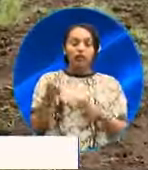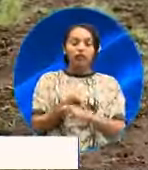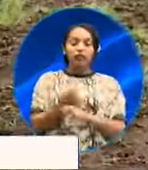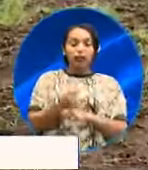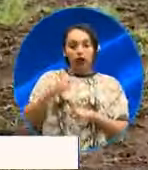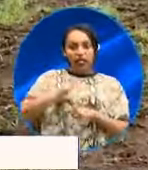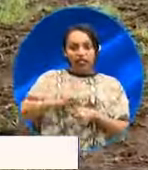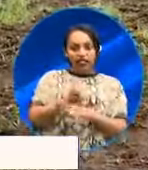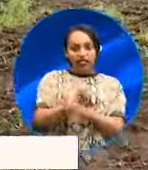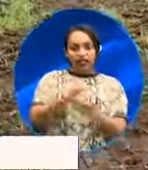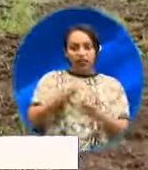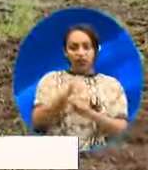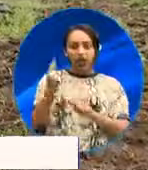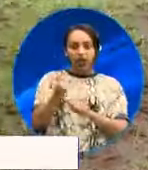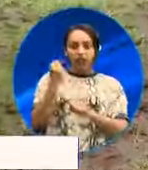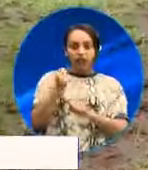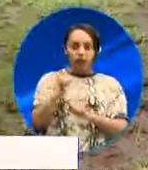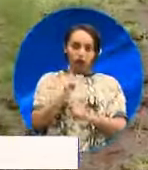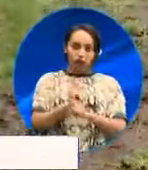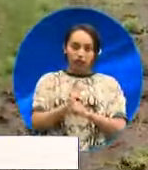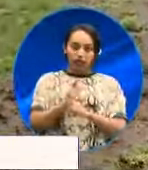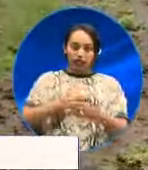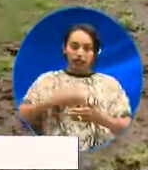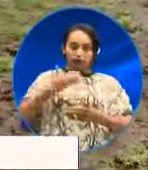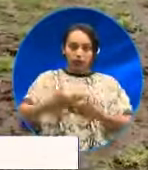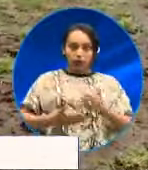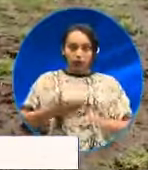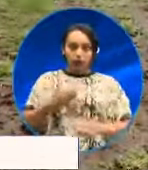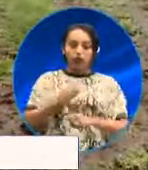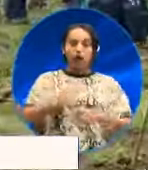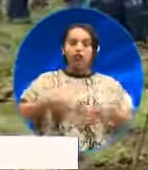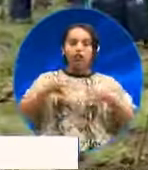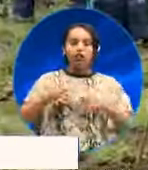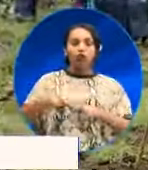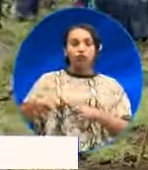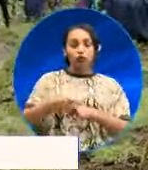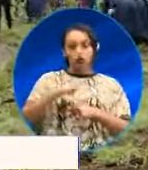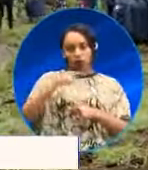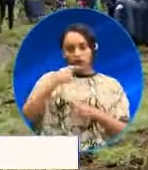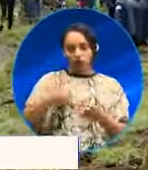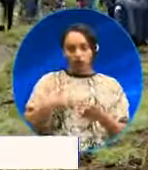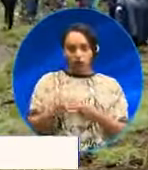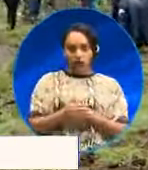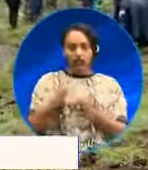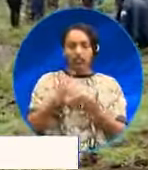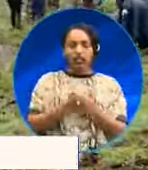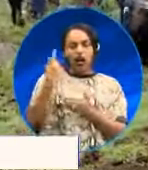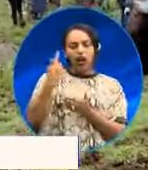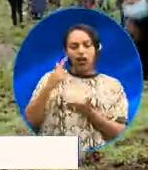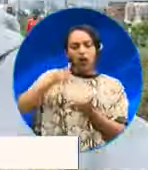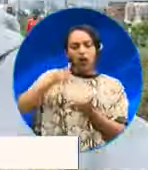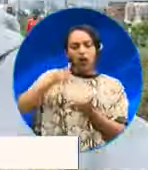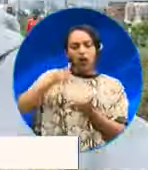ተግባሩ ራስን የማዳንና ተፈጥሮን በመጠበቅ ለቀጣይ ትውልድ ማሻገር መሆኑንም ተናግረዋል። ይሄ አረንጓዴ አሻራ የህይወታችን አንድ ክፍል